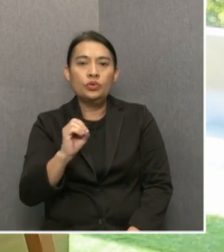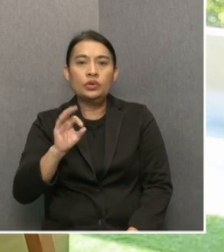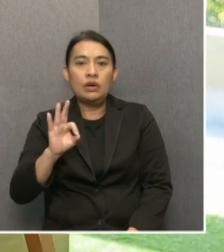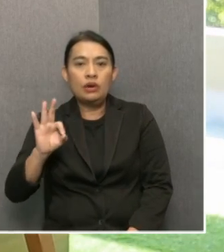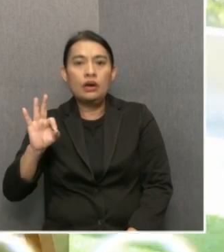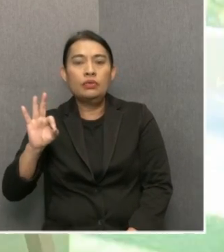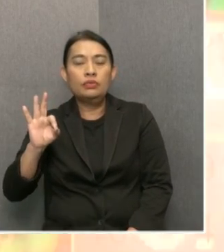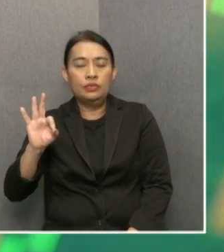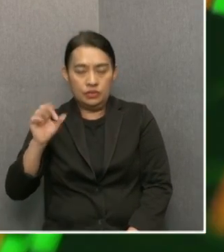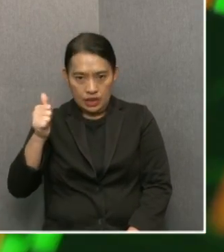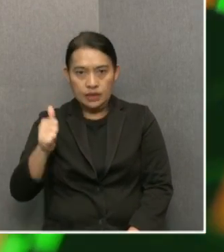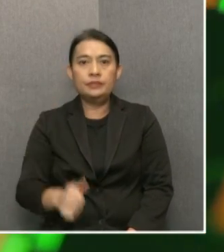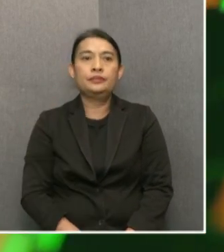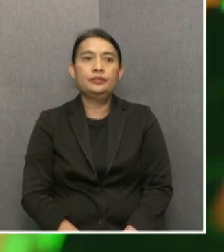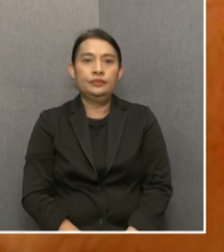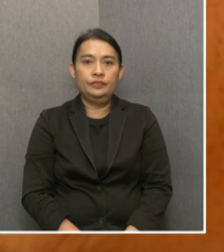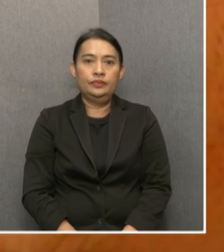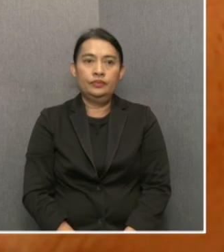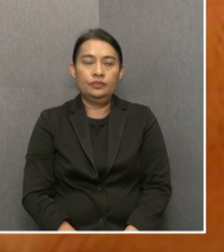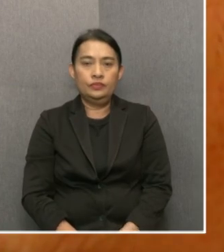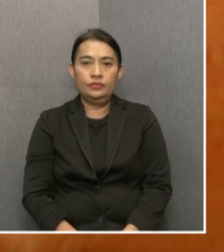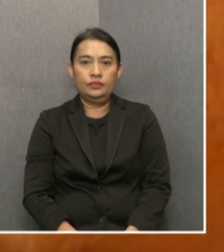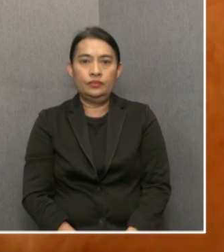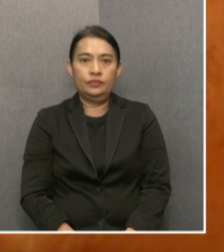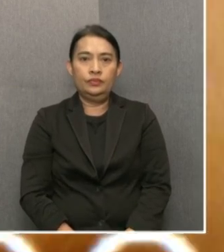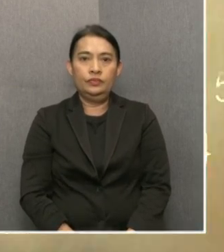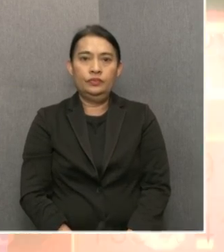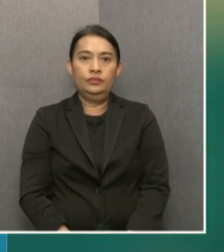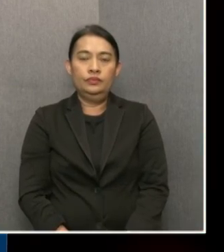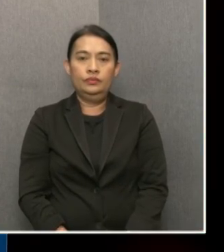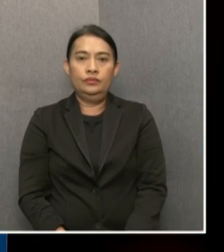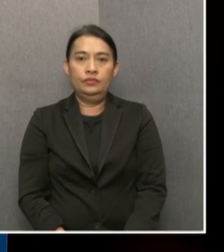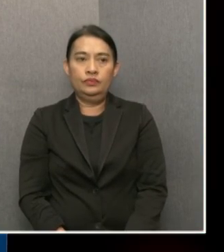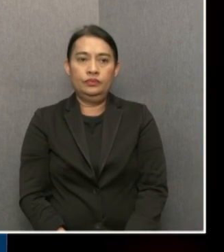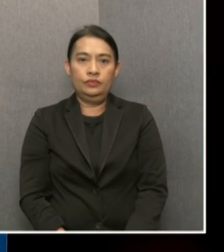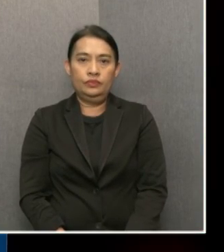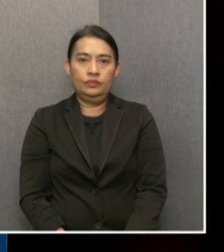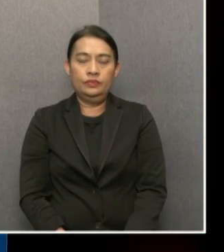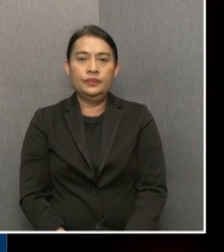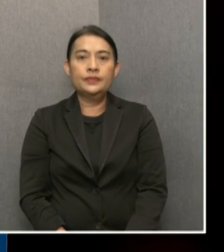02-009-9999ได้ค่ะ